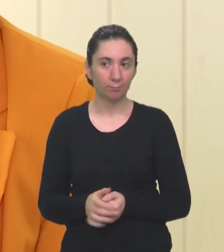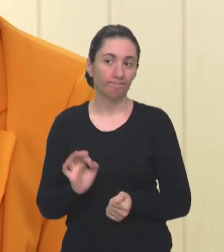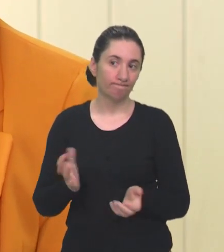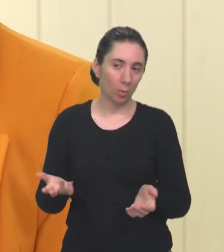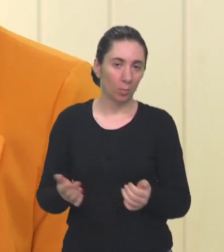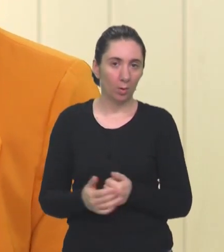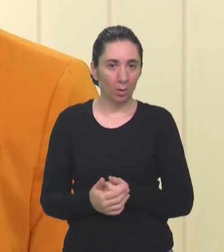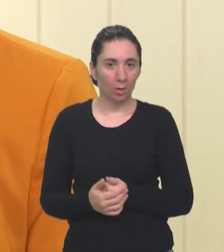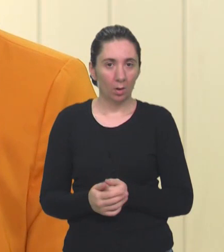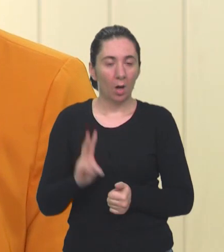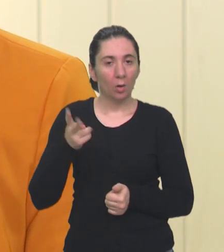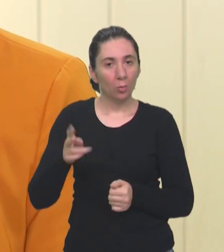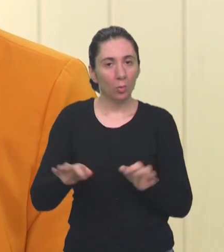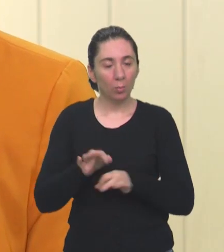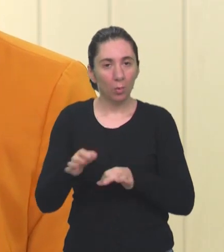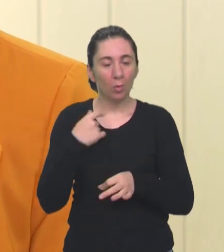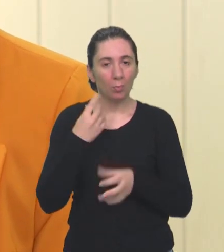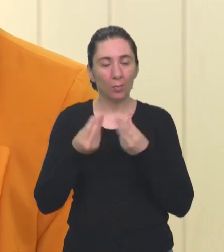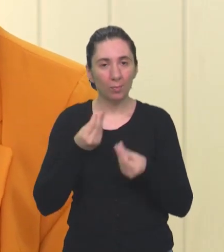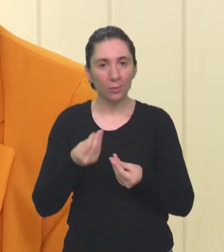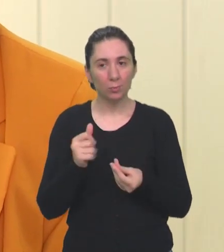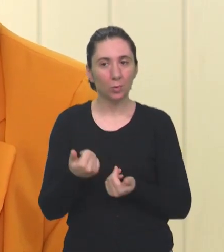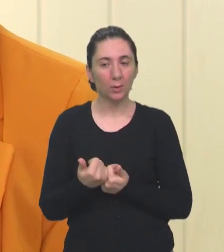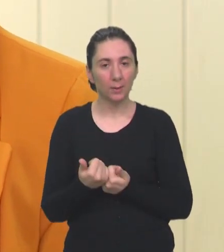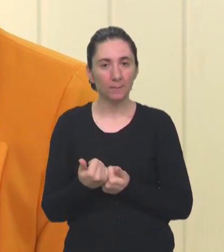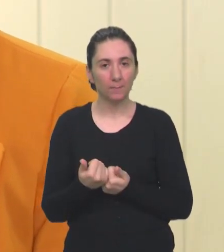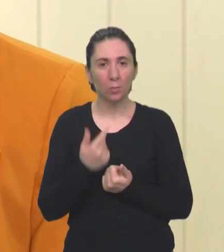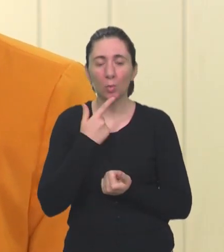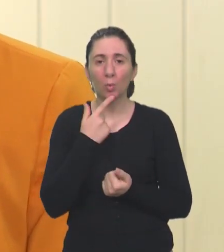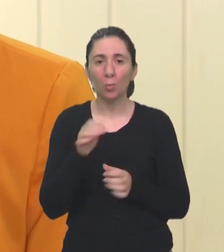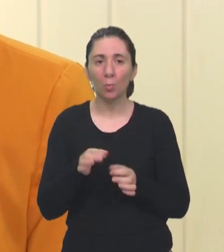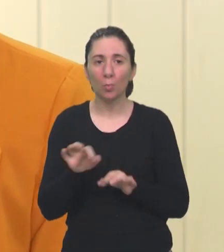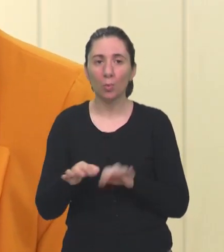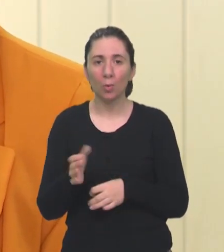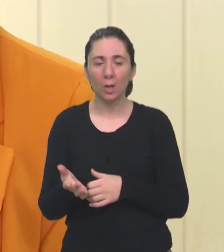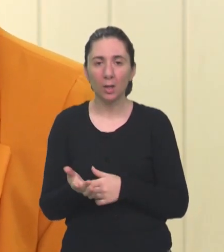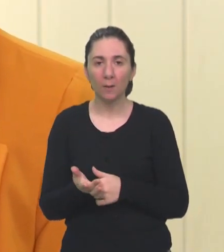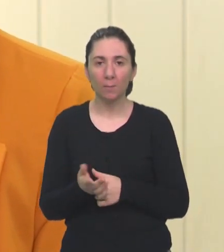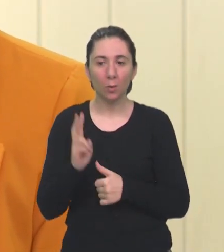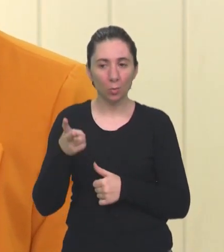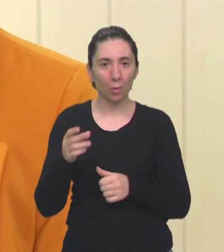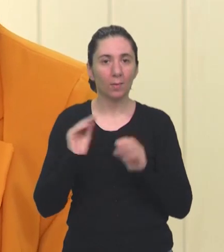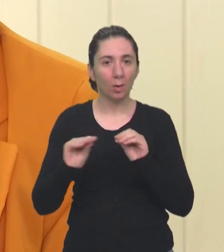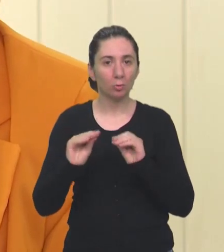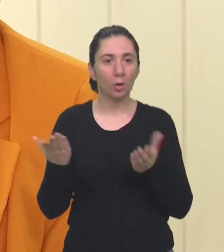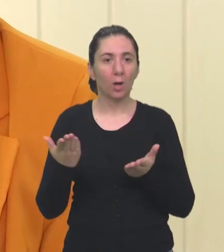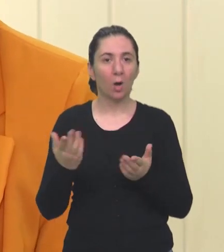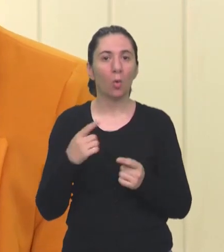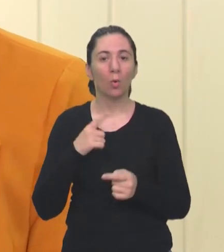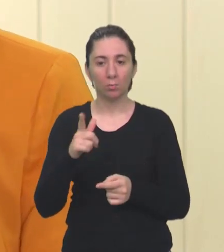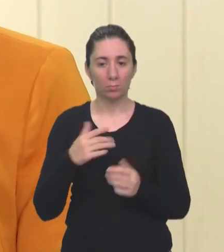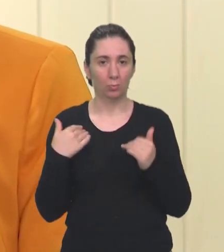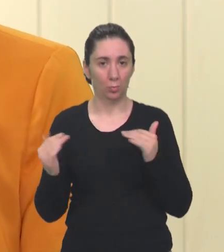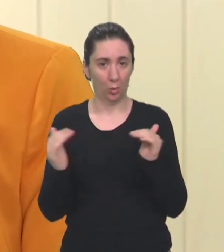Dobro. Drugi projekt o kojem pričamo je koji projekt? Drugi projekt je Naučit ću te kako da budemo